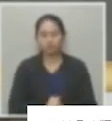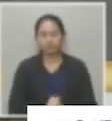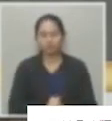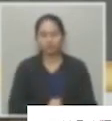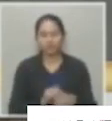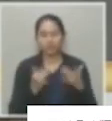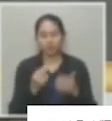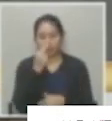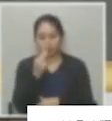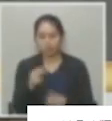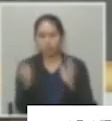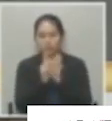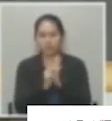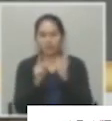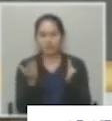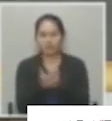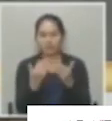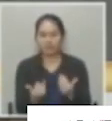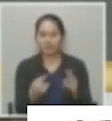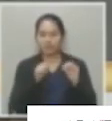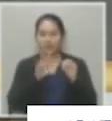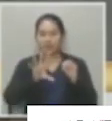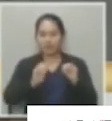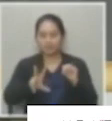ากฎหมายวิธีการงบประมาณที่ทำอยู่เนี่ยในมาตรา53เนี่ย